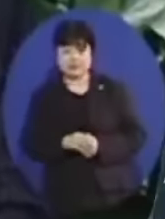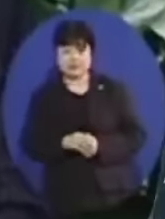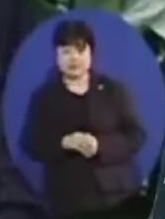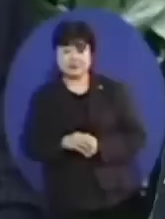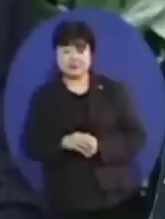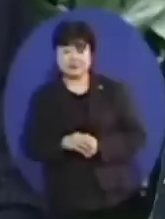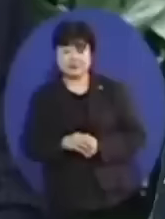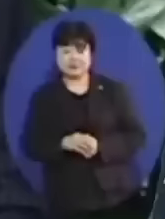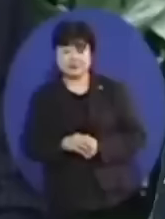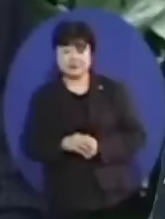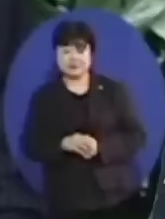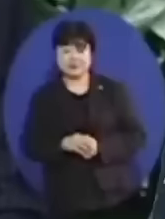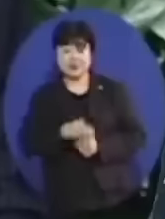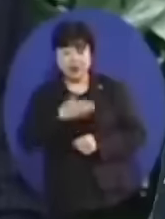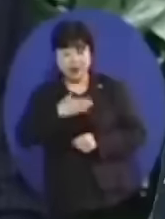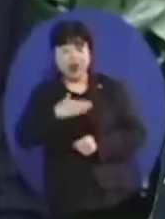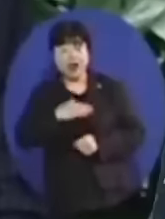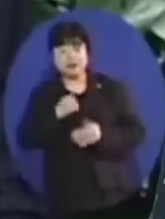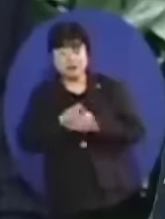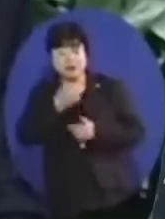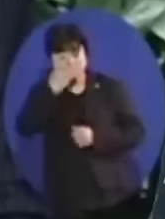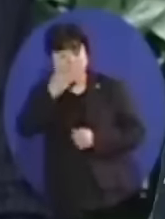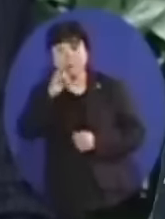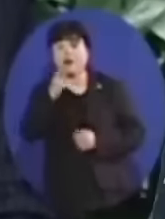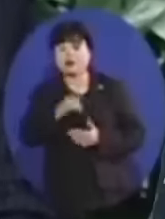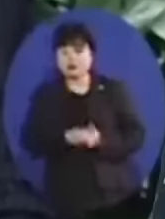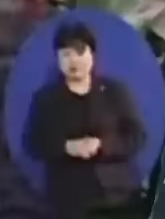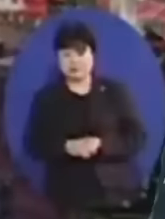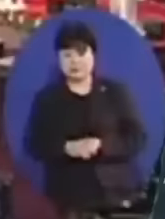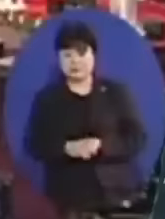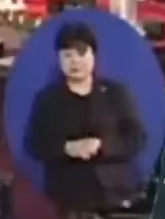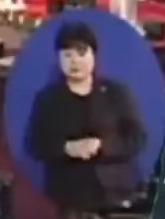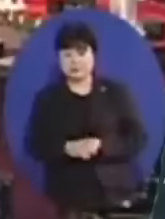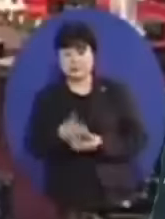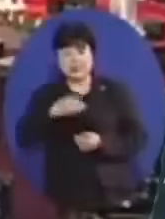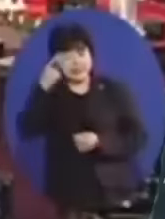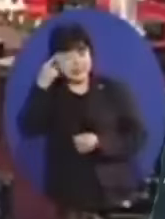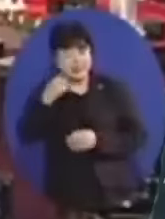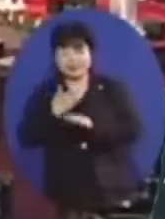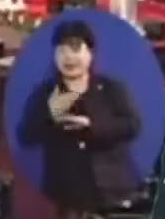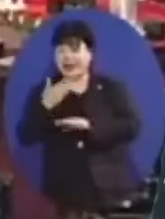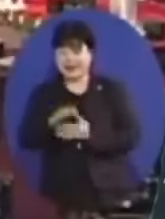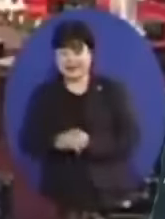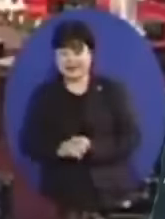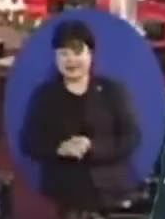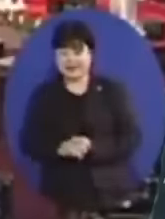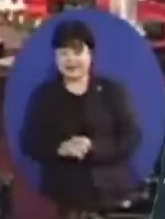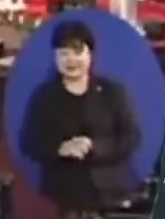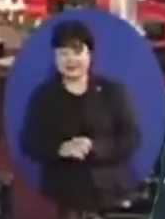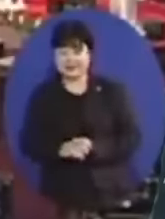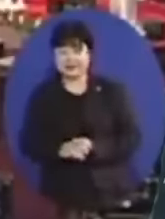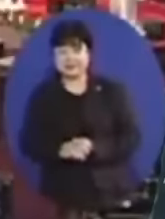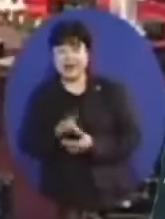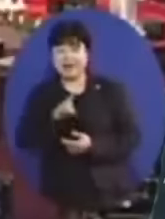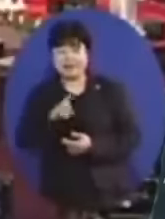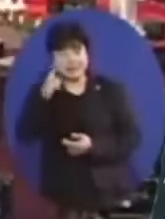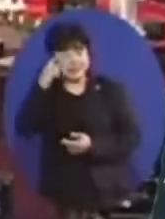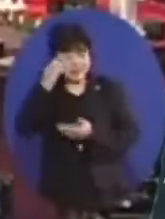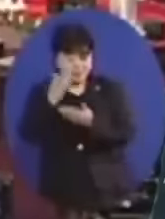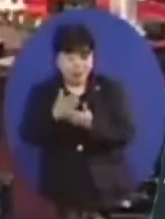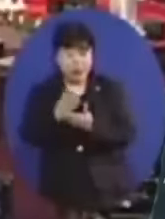할 수 있는 것을 알기 때문에 그렇게 말씀하는 것입니다. 내 생각과는 다르니까 여러분 부정적으로 생각하면 안